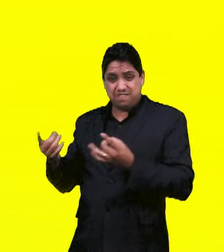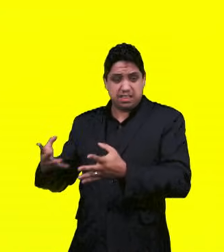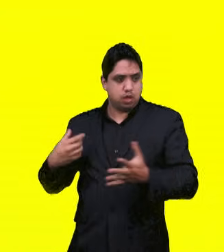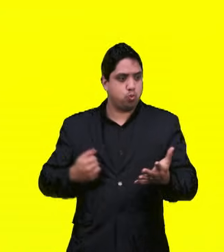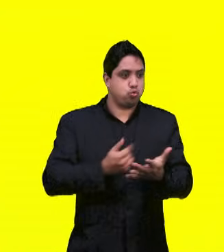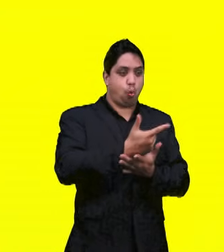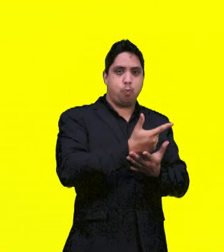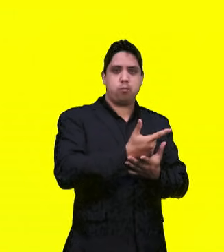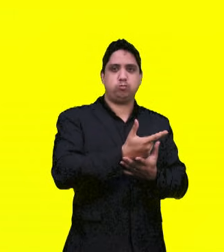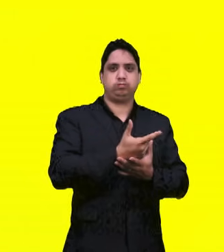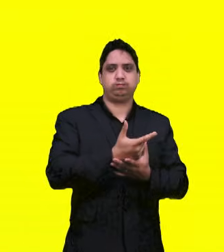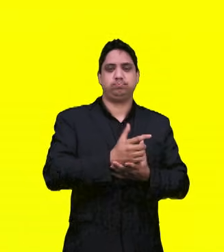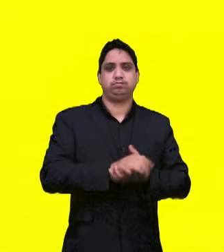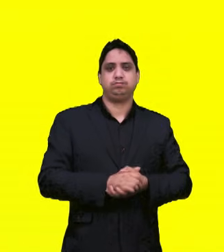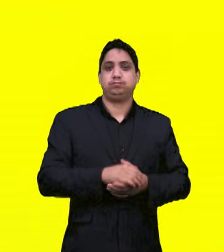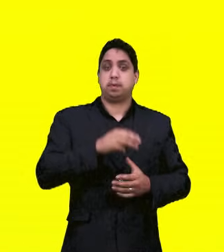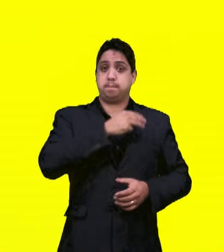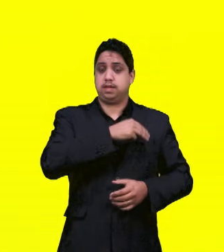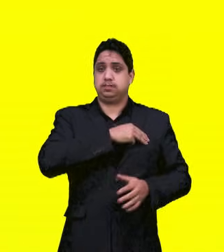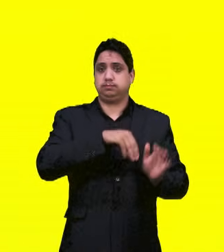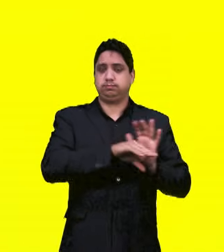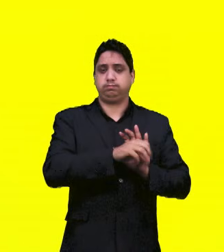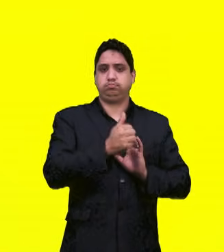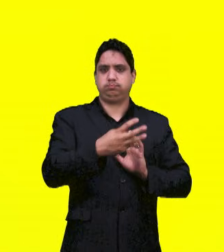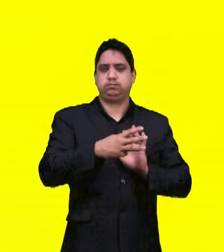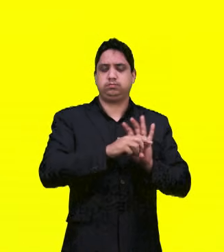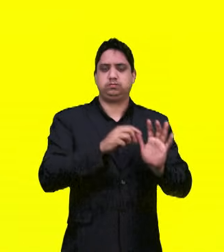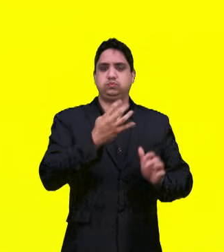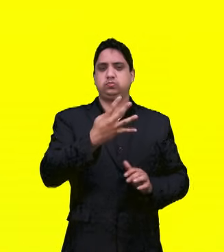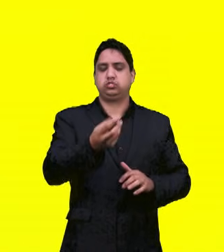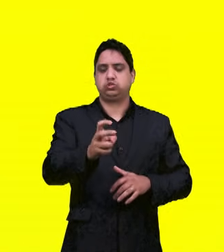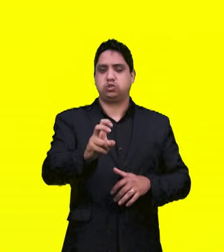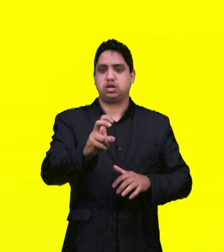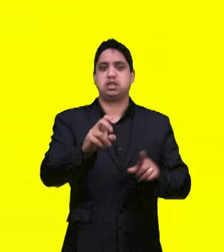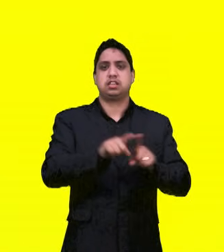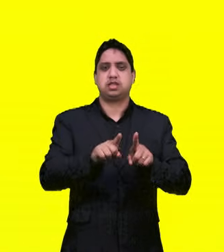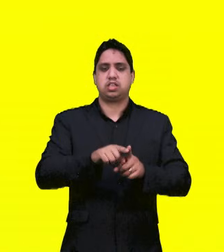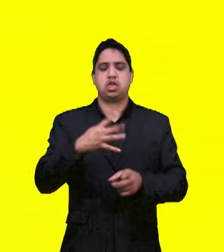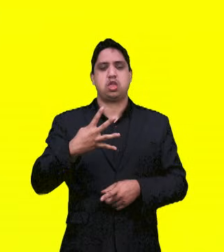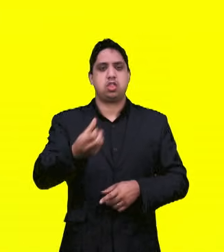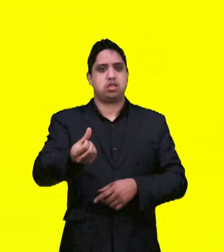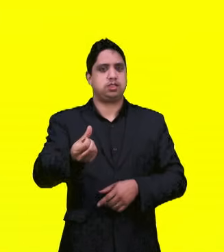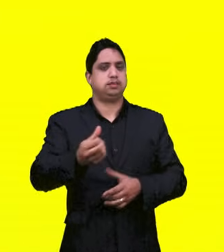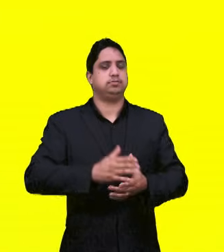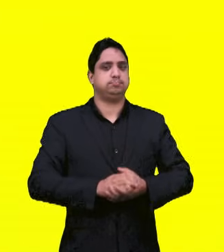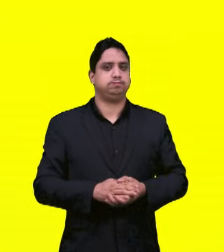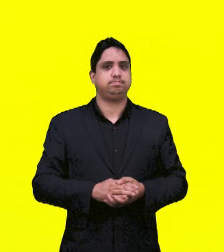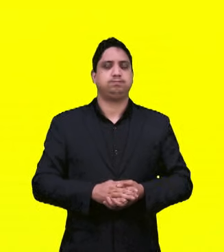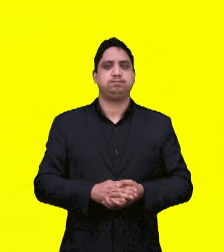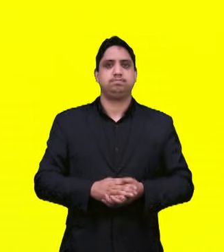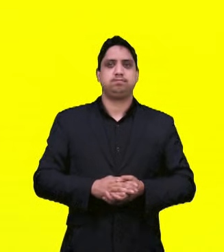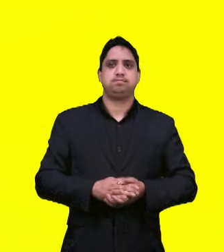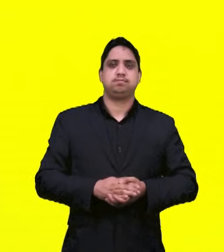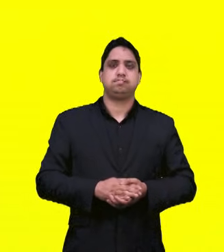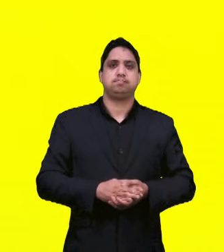il a et l'achète. Cela se trouve en Matthieu chapitre 13, versets 45 et 46. Nous allons nous